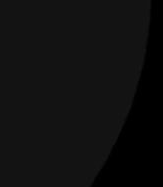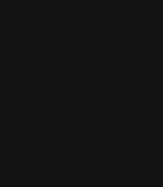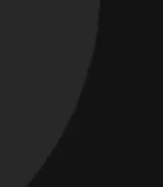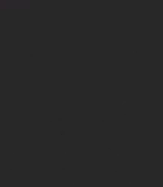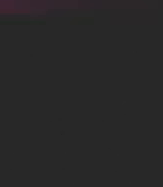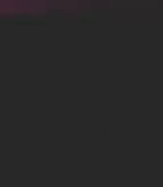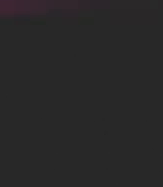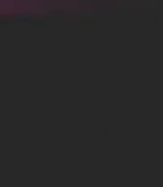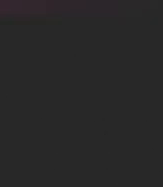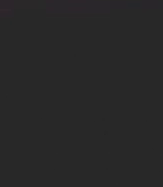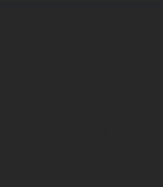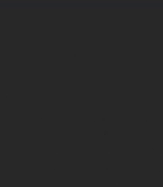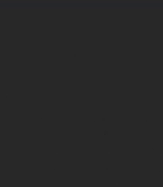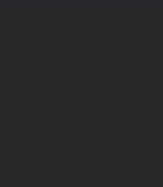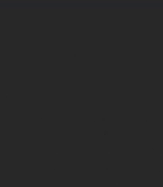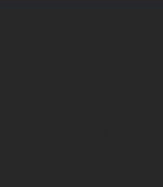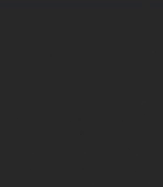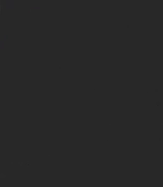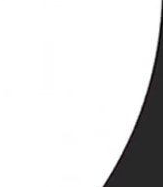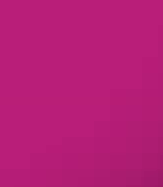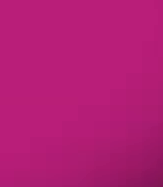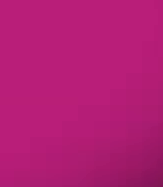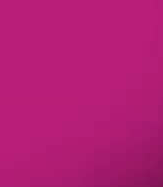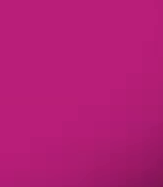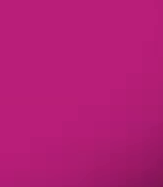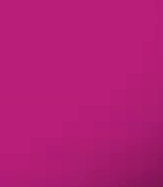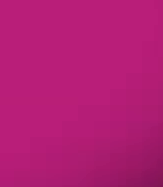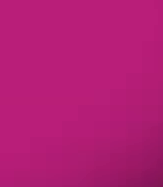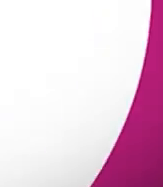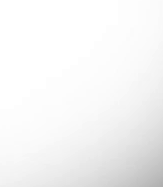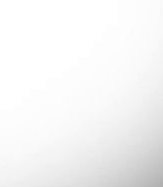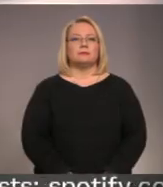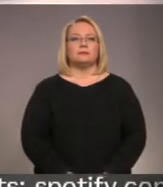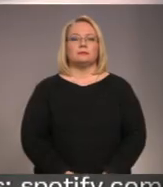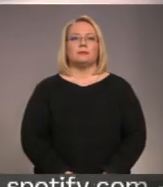Re, visi ēters ir te!